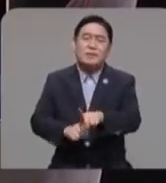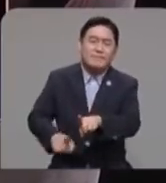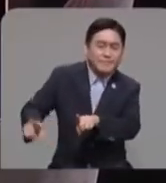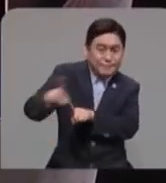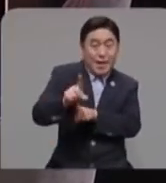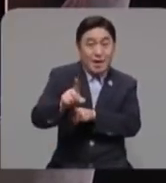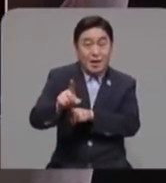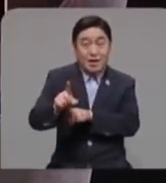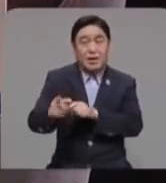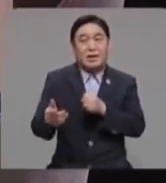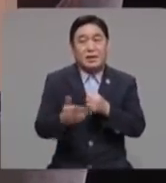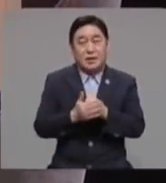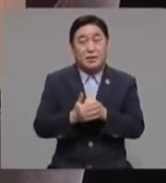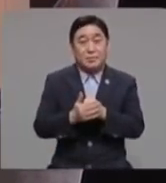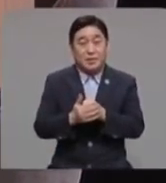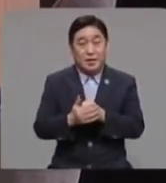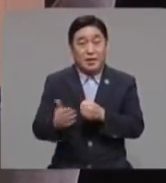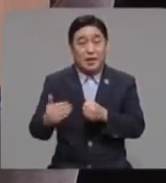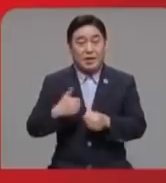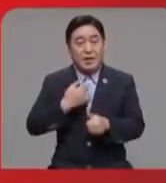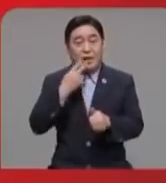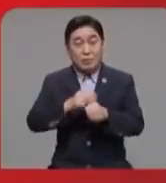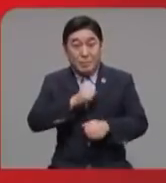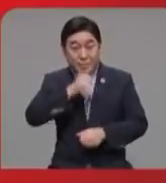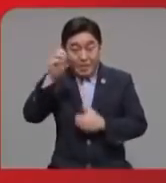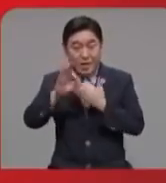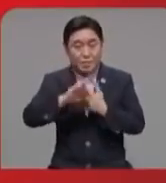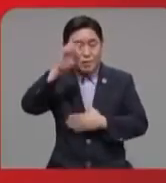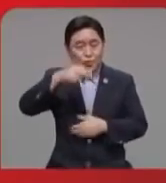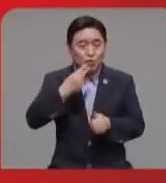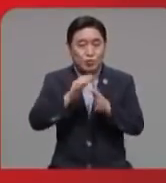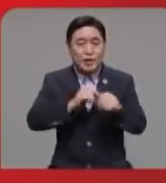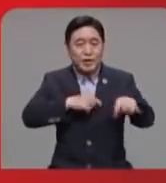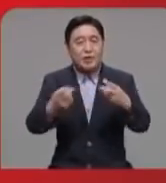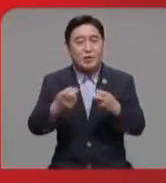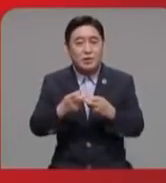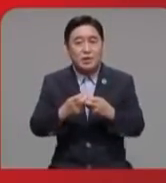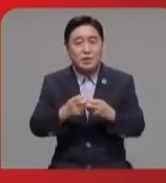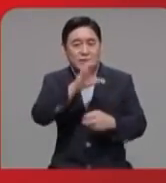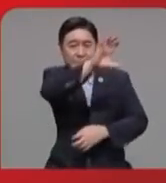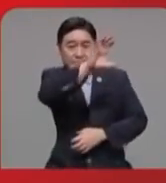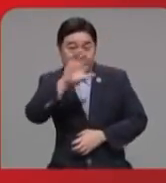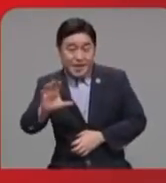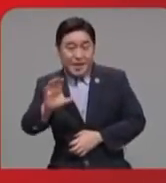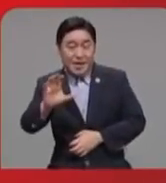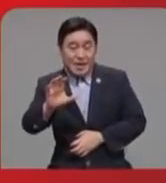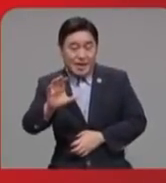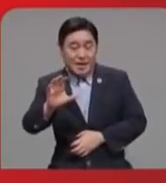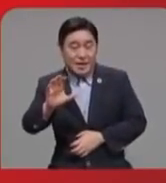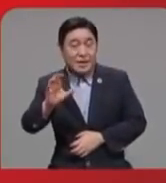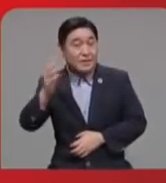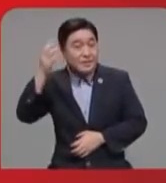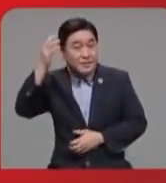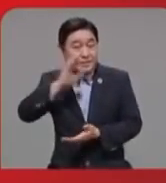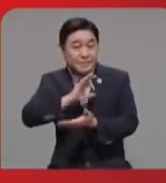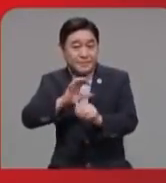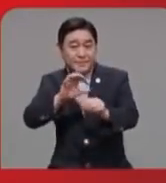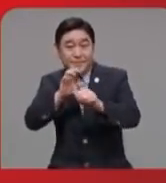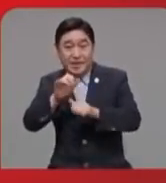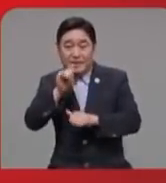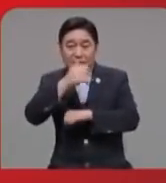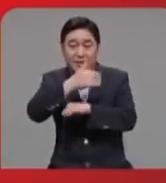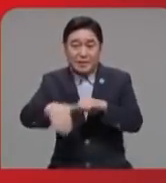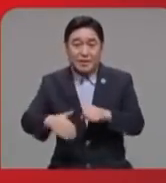압권입니다. 그래서 제가 후보가 되면 유승민 후보의 정책을 많이 참고할 생각입니다. 지금